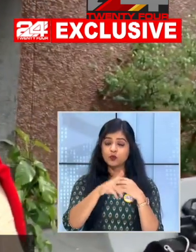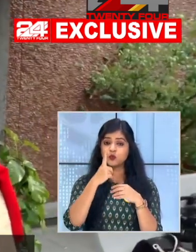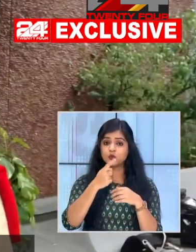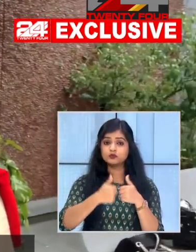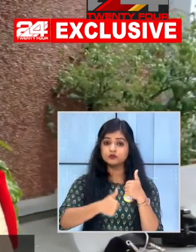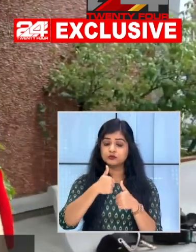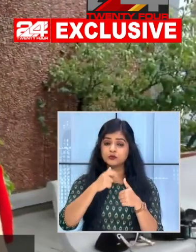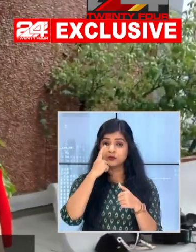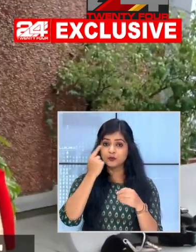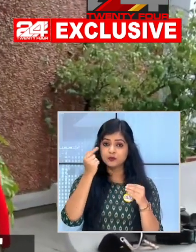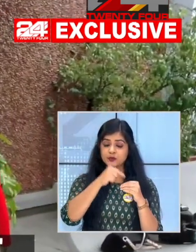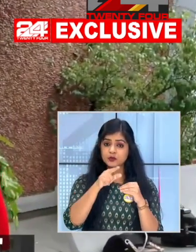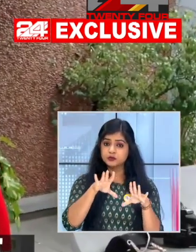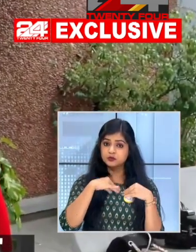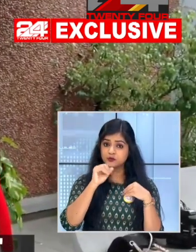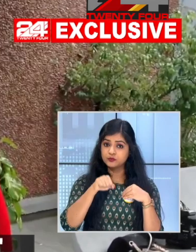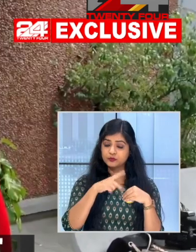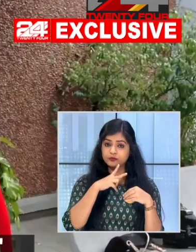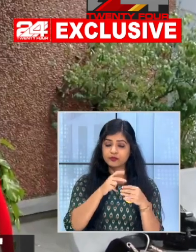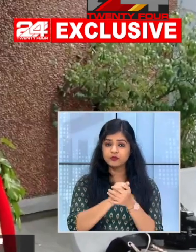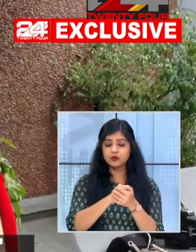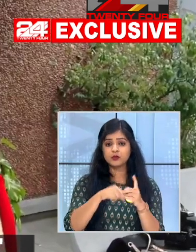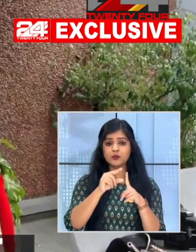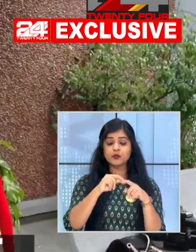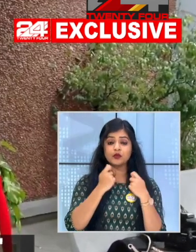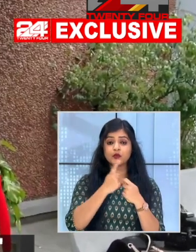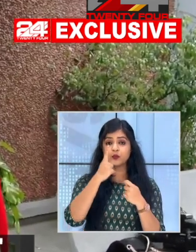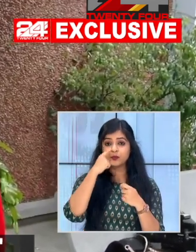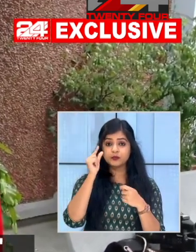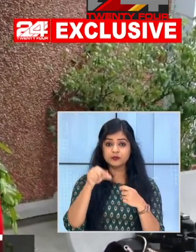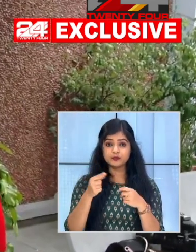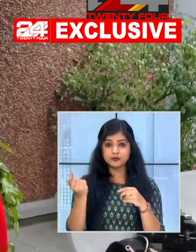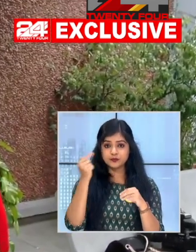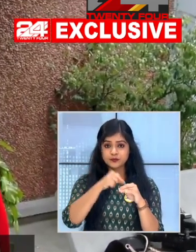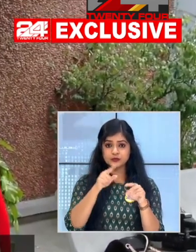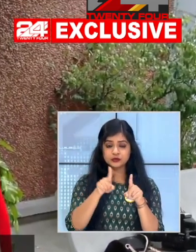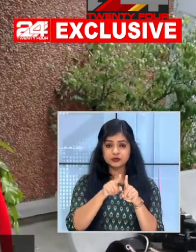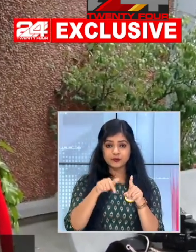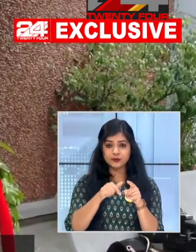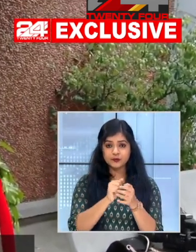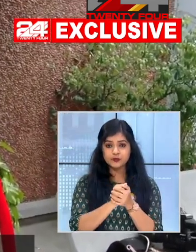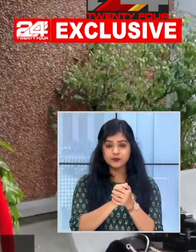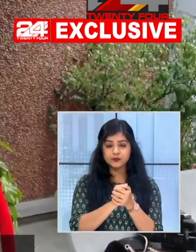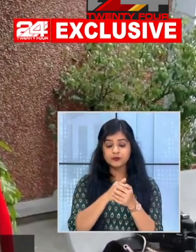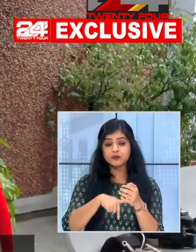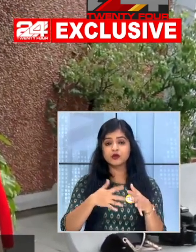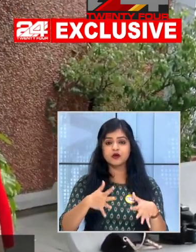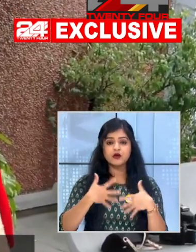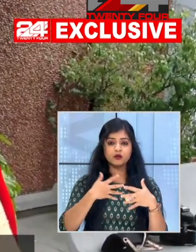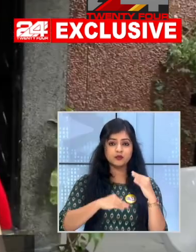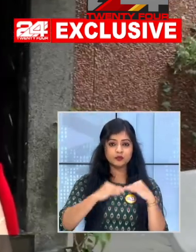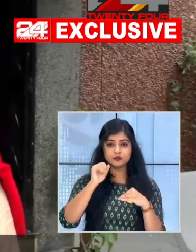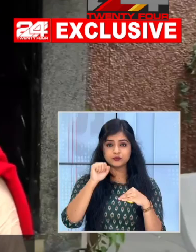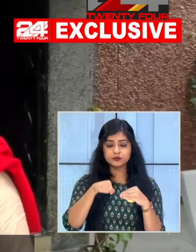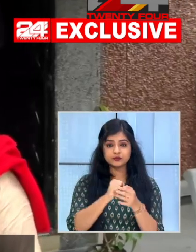പറയുന്നിടത്ത് തൃപ്തിയാണോ എന്ന് ചോദിച്ചാൽ പാർട്ടി അങ്ങനെ ഒരു കൺസിഡർ ചെയ്തിരിക്കുന്നു, ഒരു സ്ത്രീയെ പരിഗണിച്ചിരിക്കുന്നു എന്നുള്ളത് തീർച്ചയായിട്ടും സന്തോഷമുള്ള ഒരു